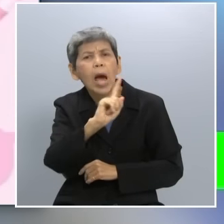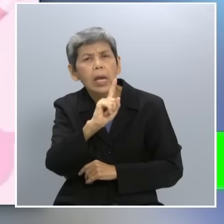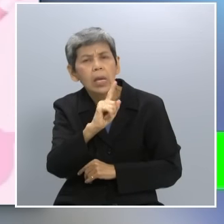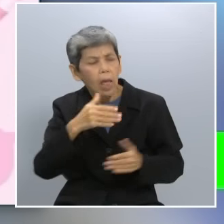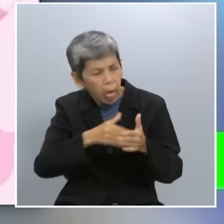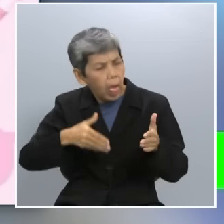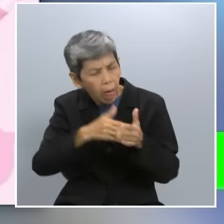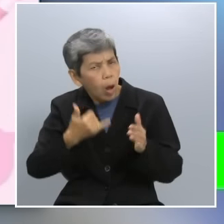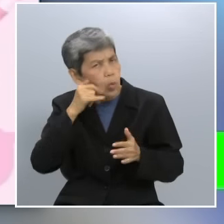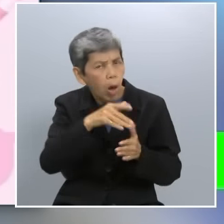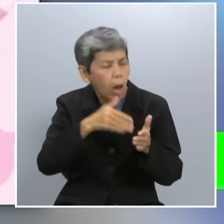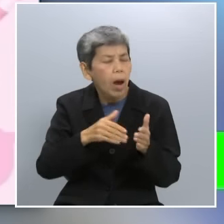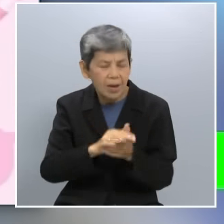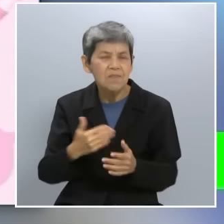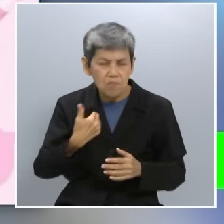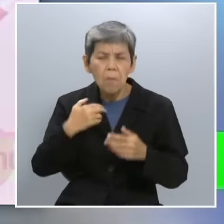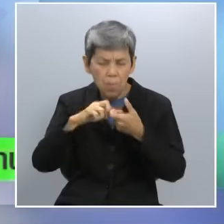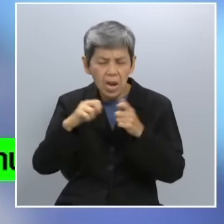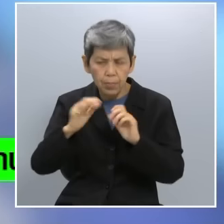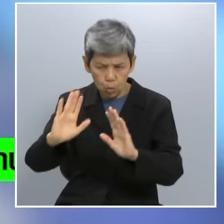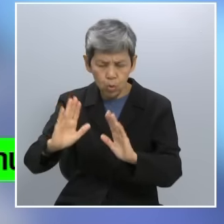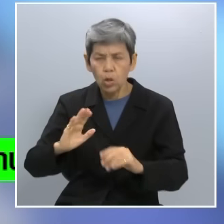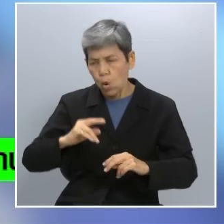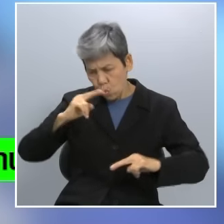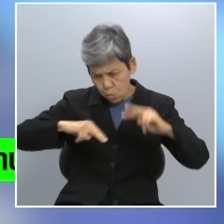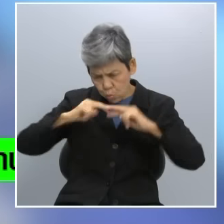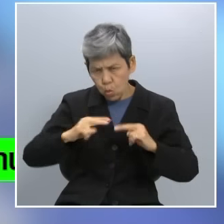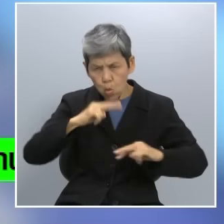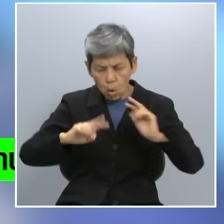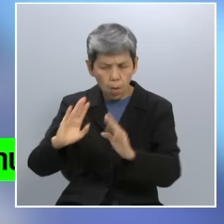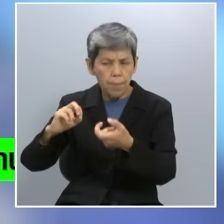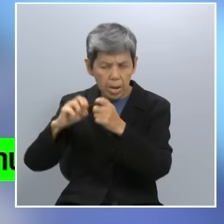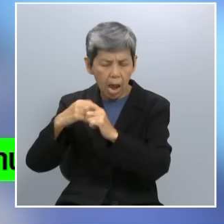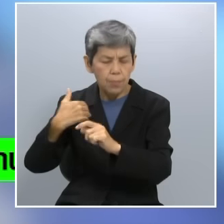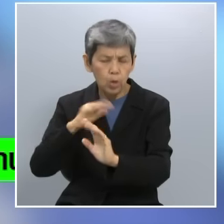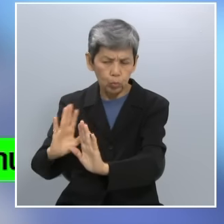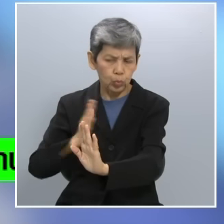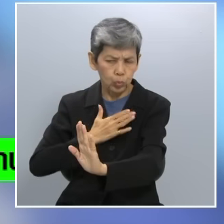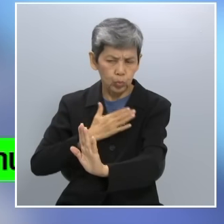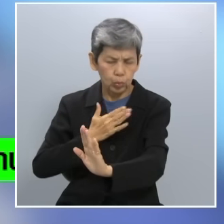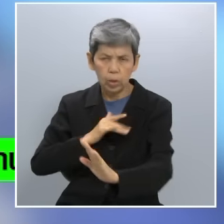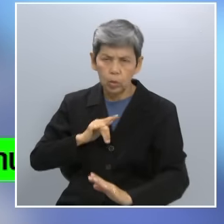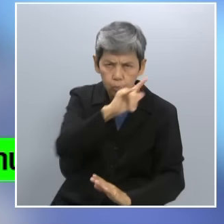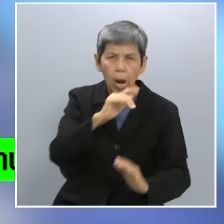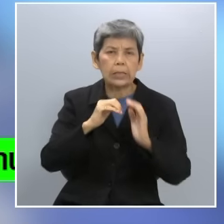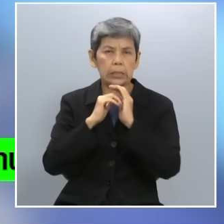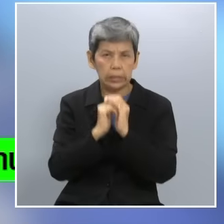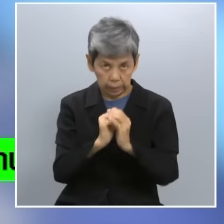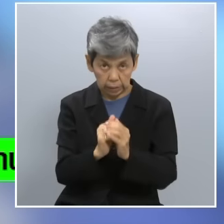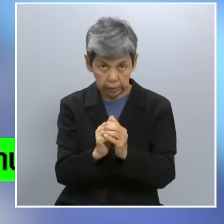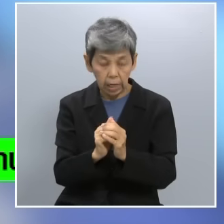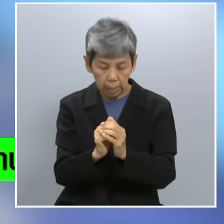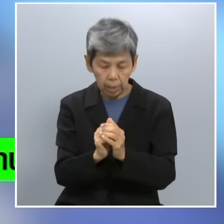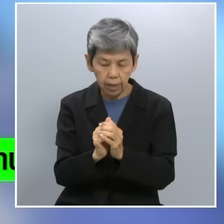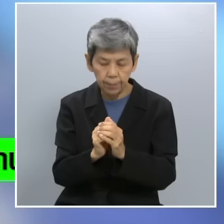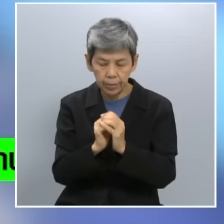23แล้วนะฮะคือมีปัญหาต้องตรวจสอบของนิดหน่อยนะเดี๋ยวต้องรีบบินไปจีนอืนี่แล้ว